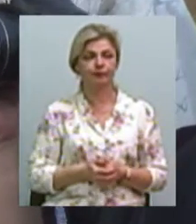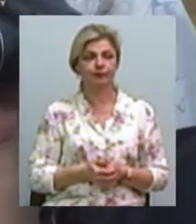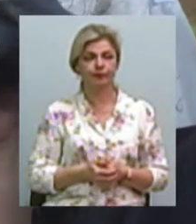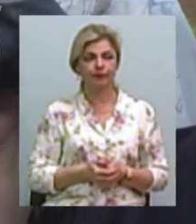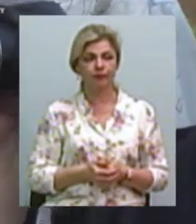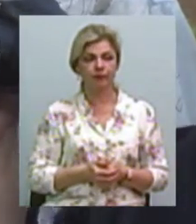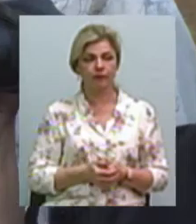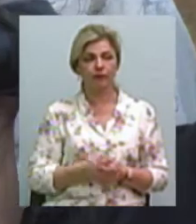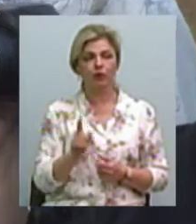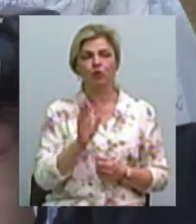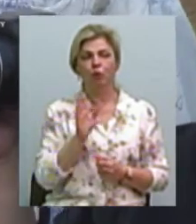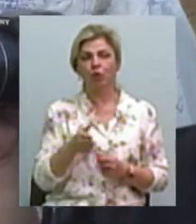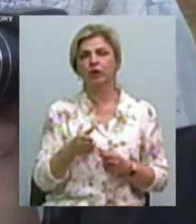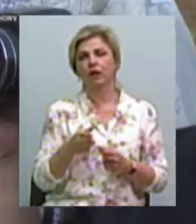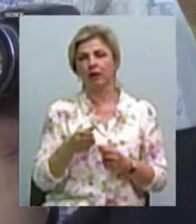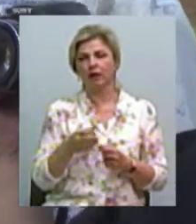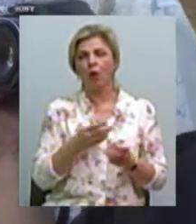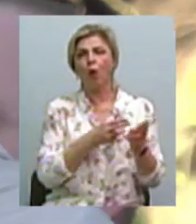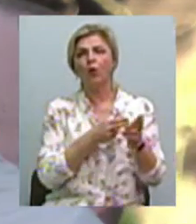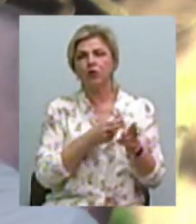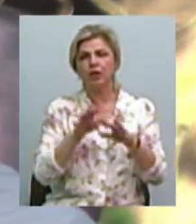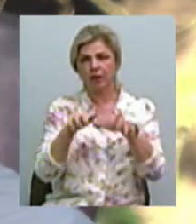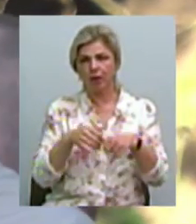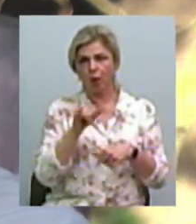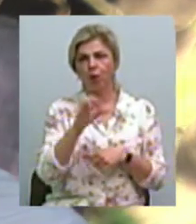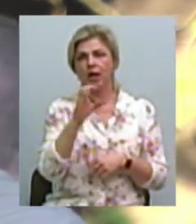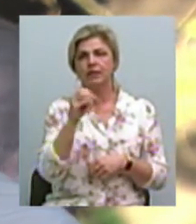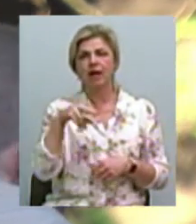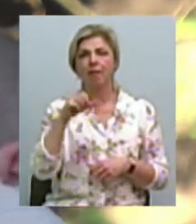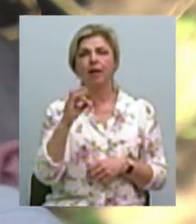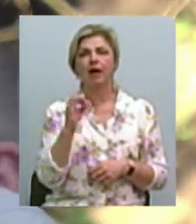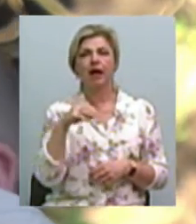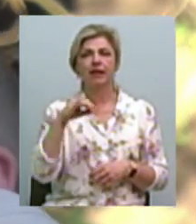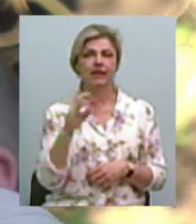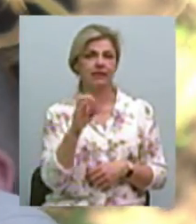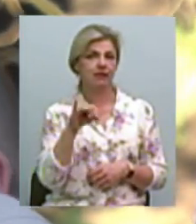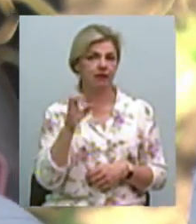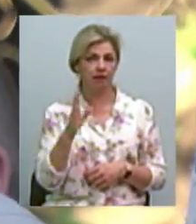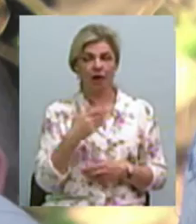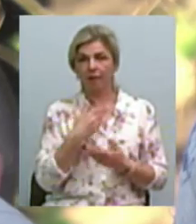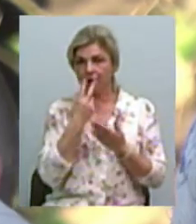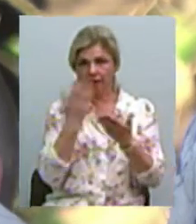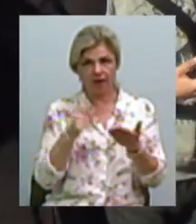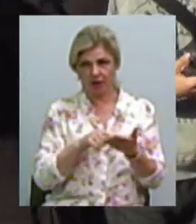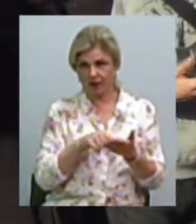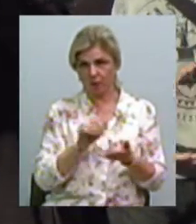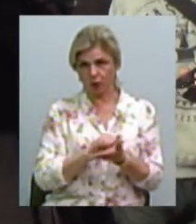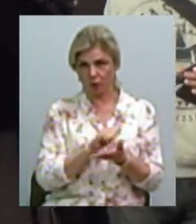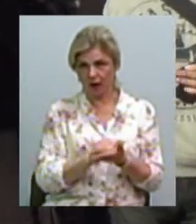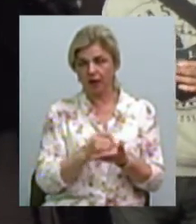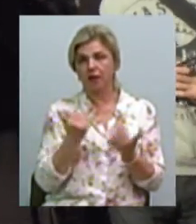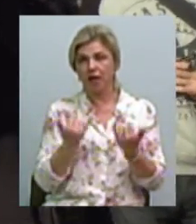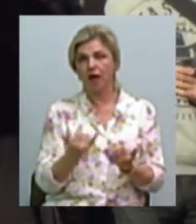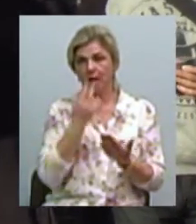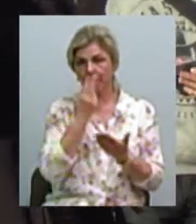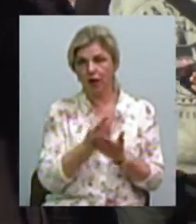роззброєння сепаратистів, що буде український кордон в ОРДЛО, ми не бачимо цього в цьому документі. І ми зараз бачимо,